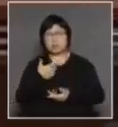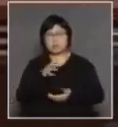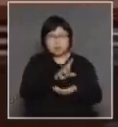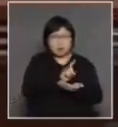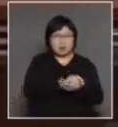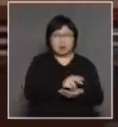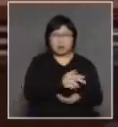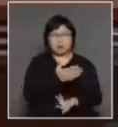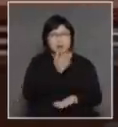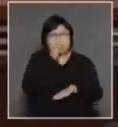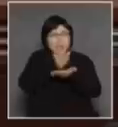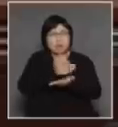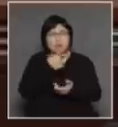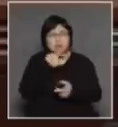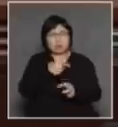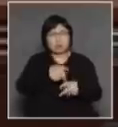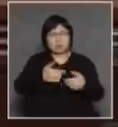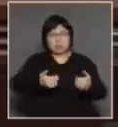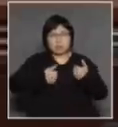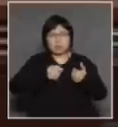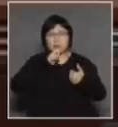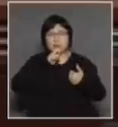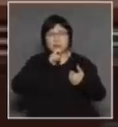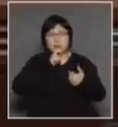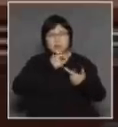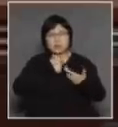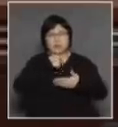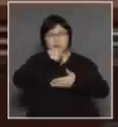以說是我們有一個結構性的盈餘呢？